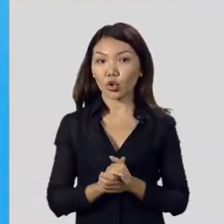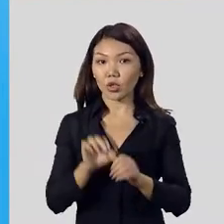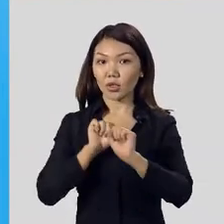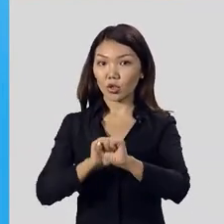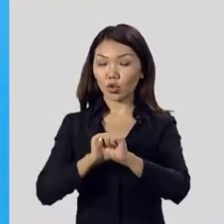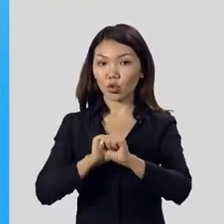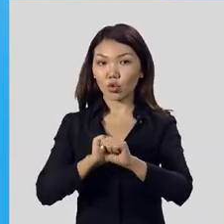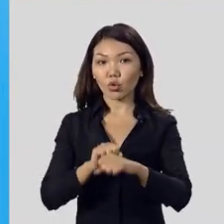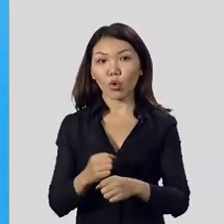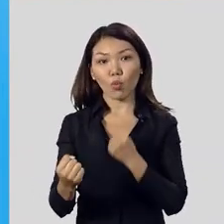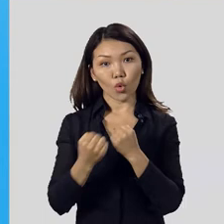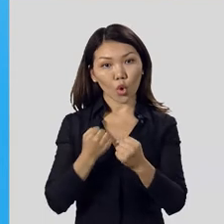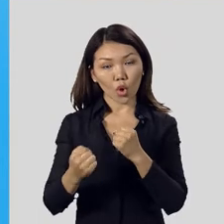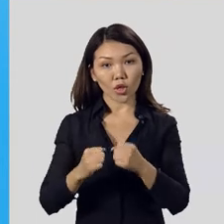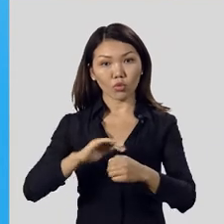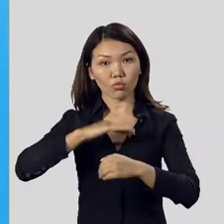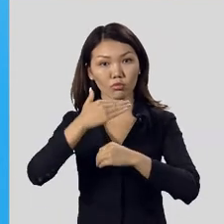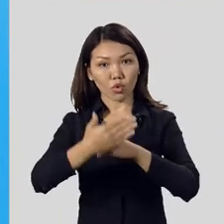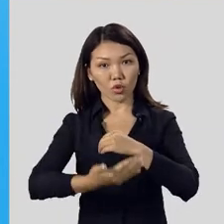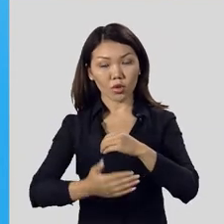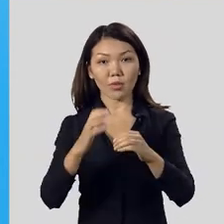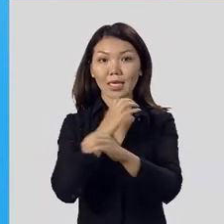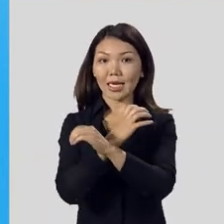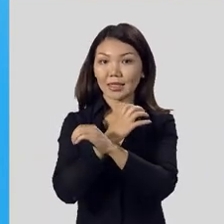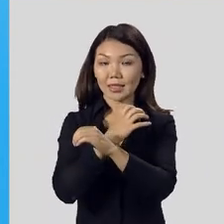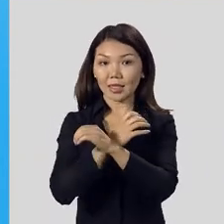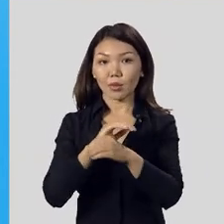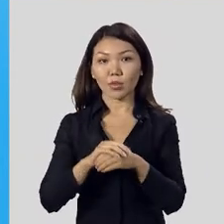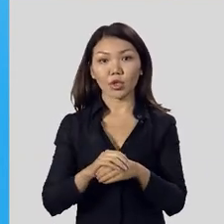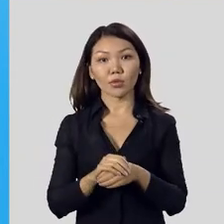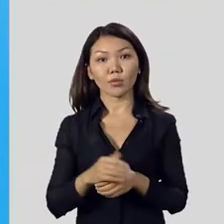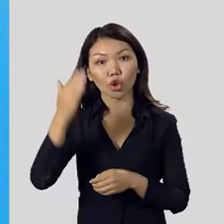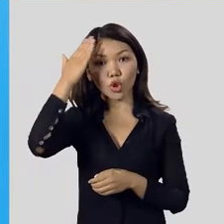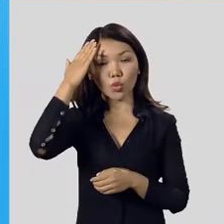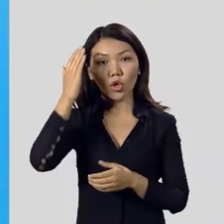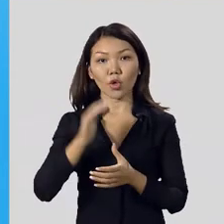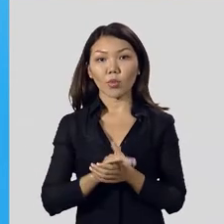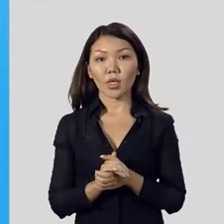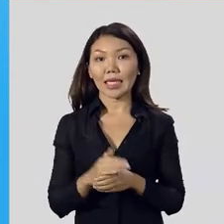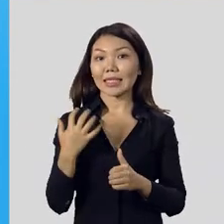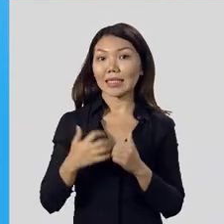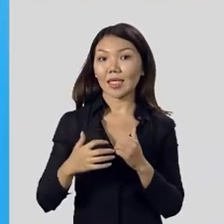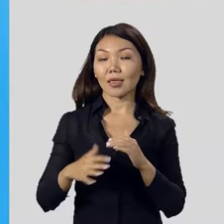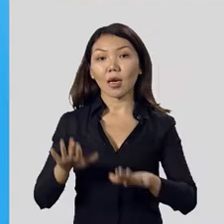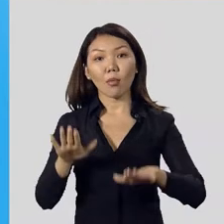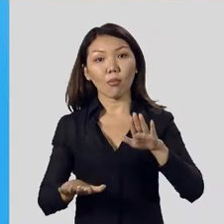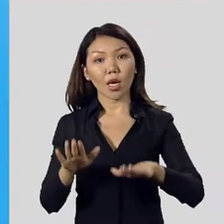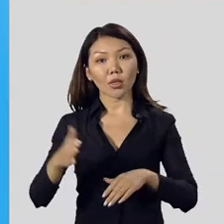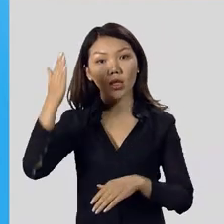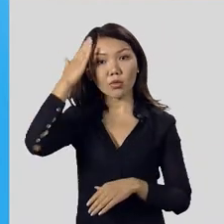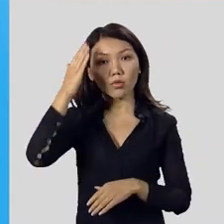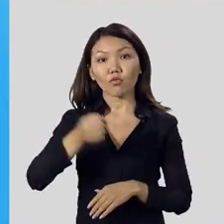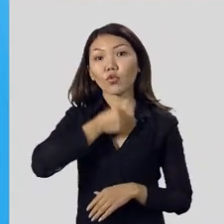защищен плотно сросшимися толстыми костями черепной коробки. Средняя масса головного